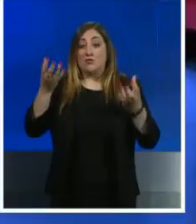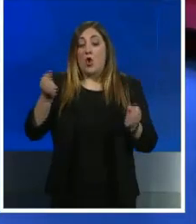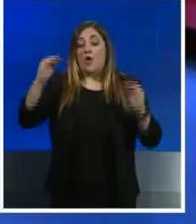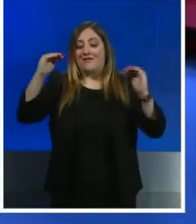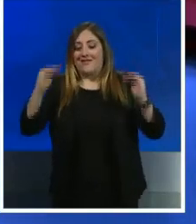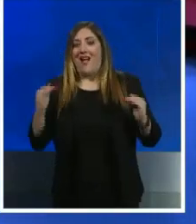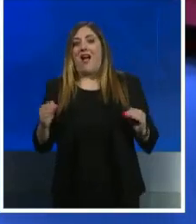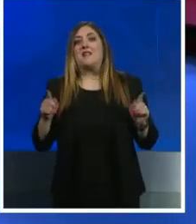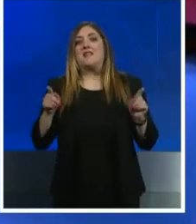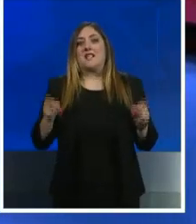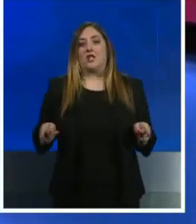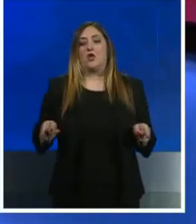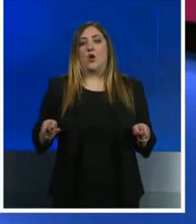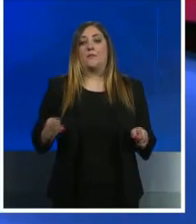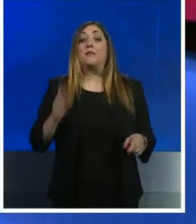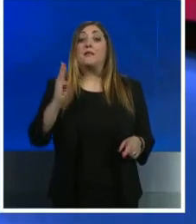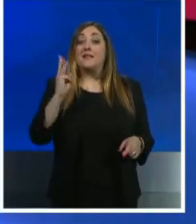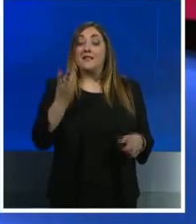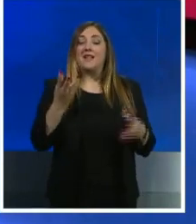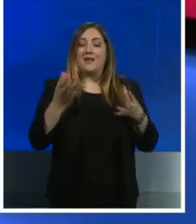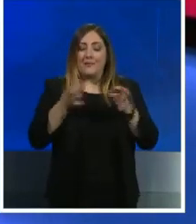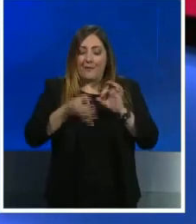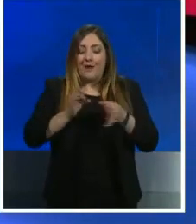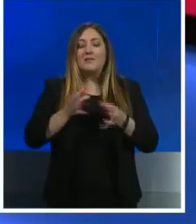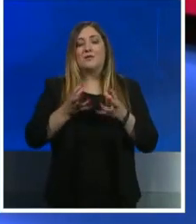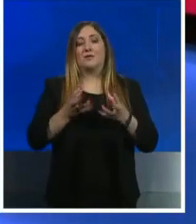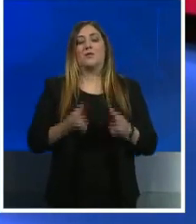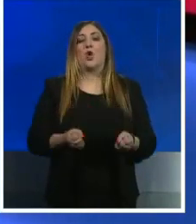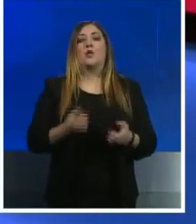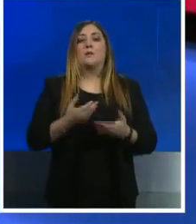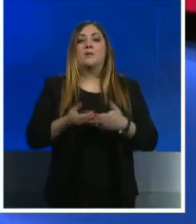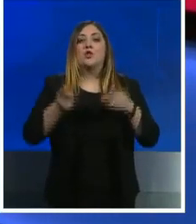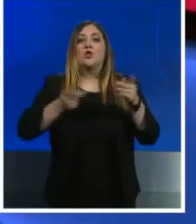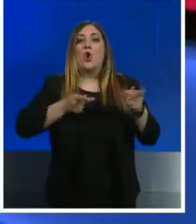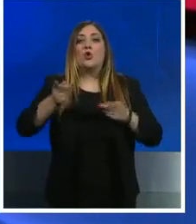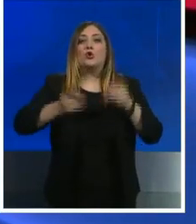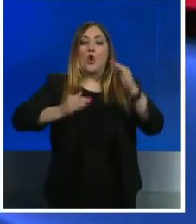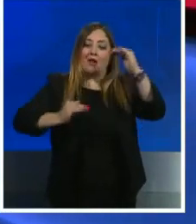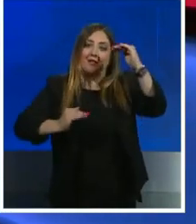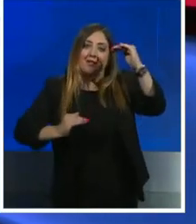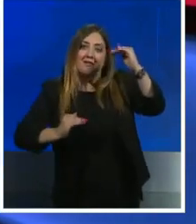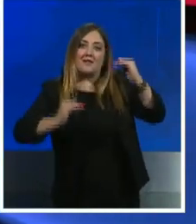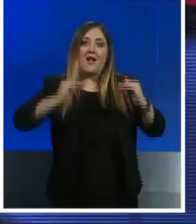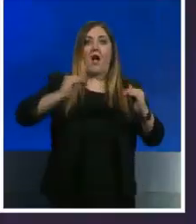Bit-tielet partit biss jista' jitrażżan dan il-ġenn sfrenat.